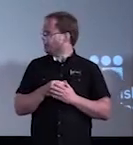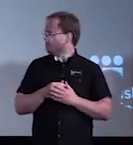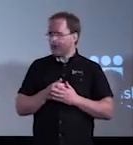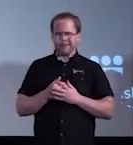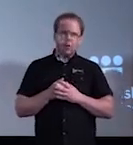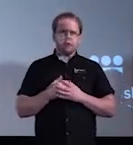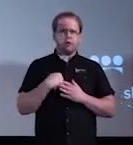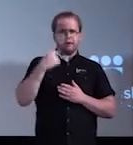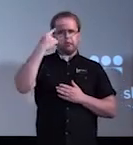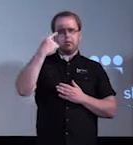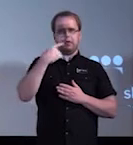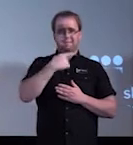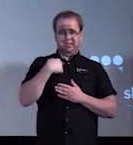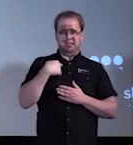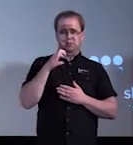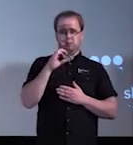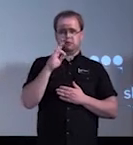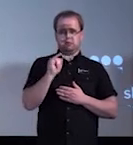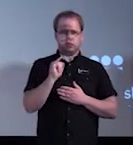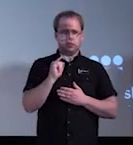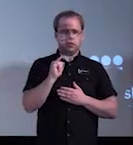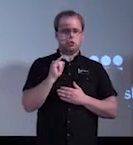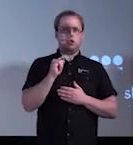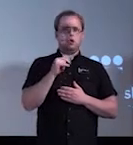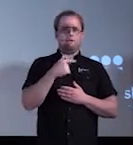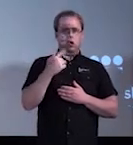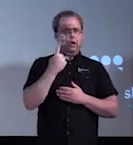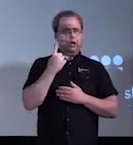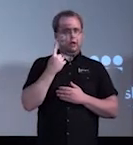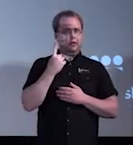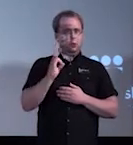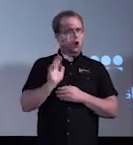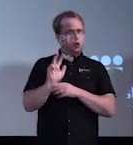vi på Filminstitutet så är vi 118 anställda tror jag.